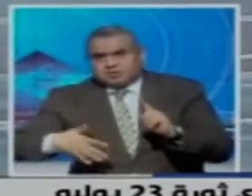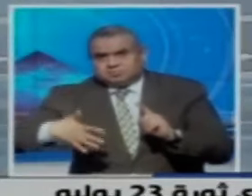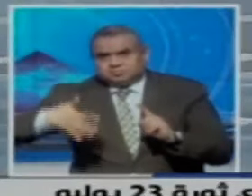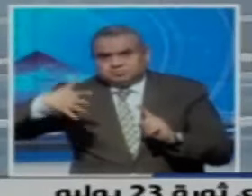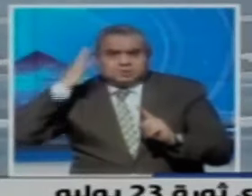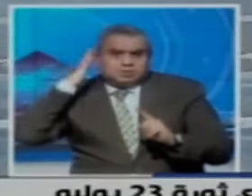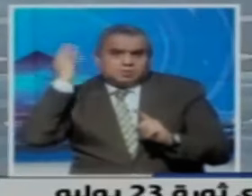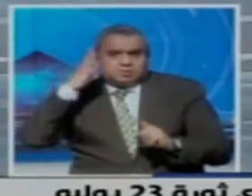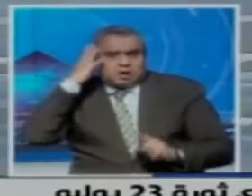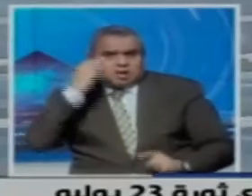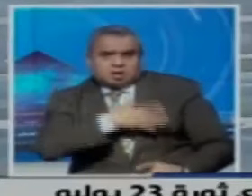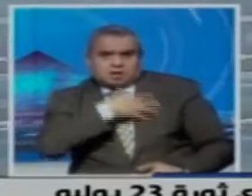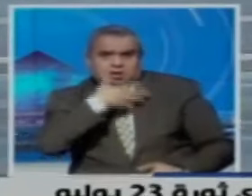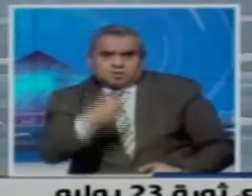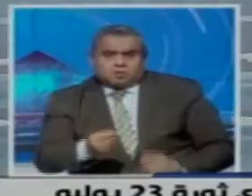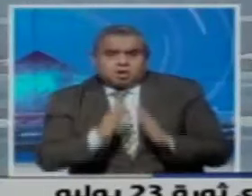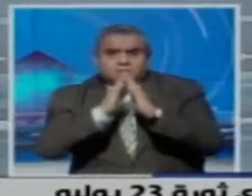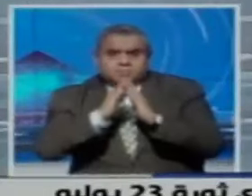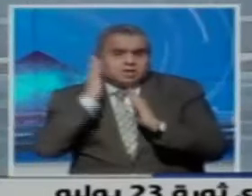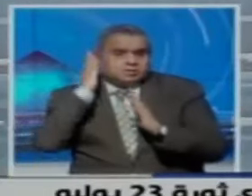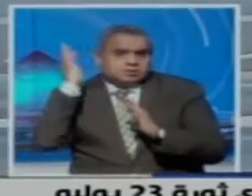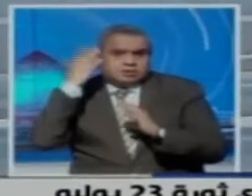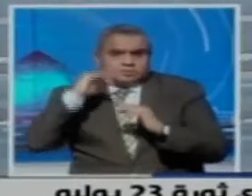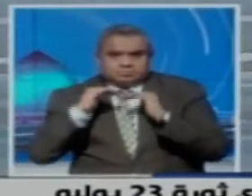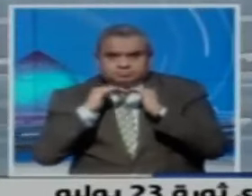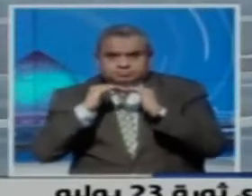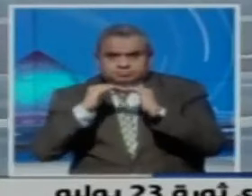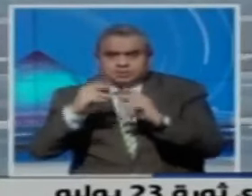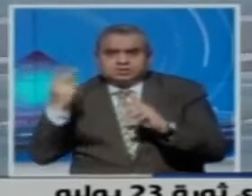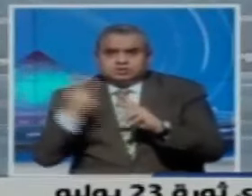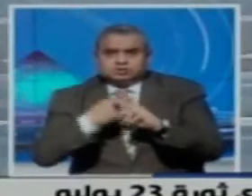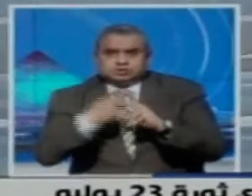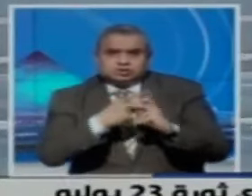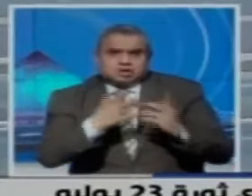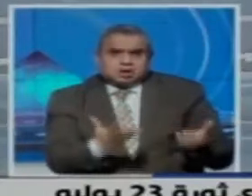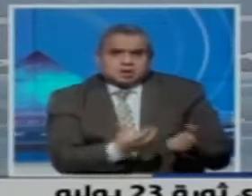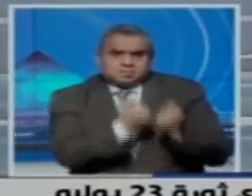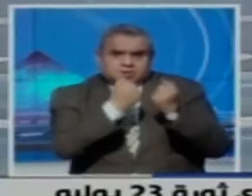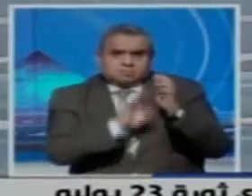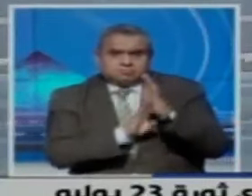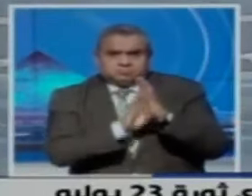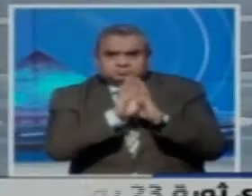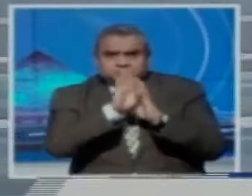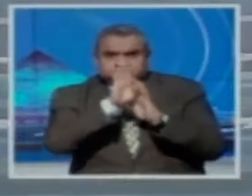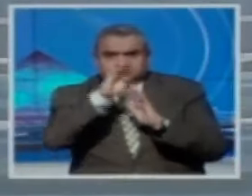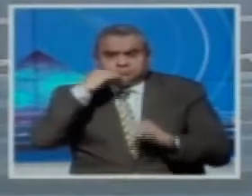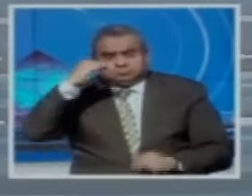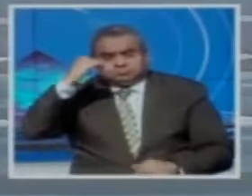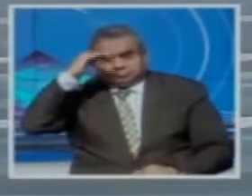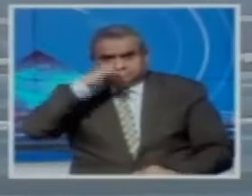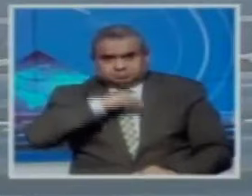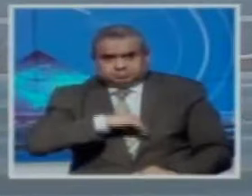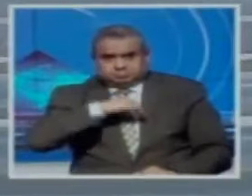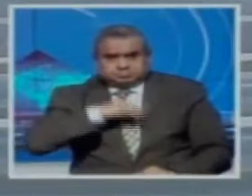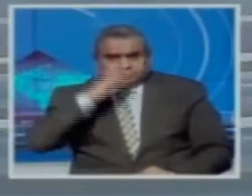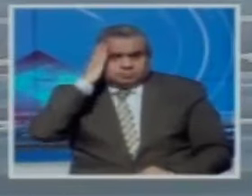قيم العطاء والولاء لتنعم مصرنا الغالية وشعبها الأبي بمستقبل مشرق مفعم